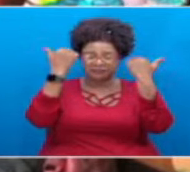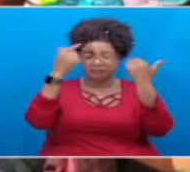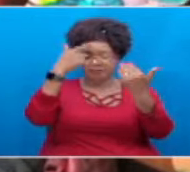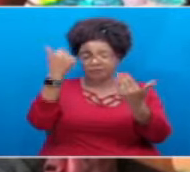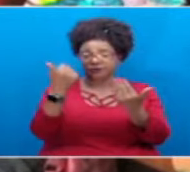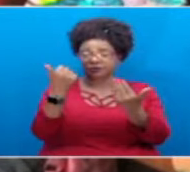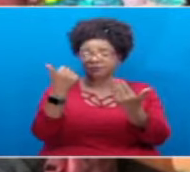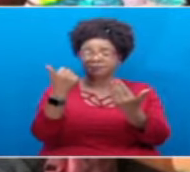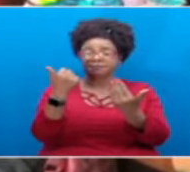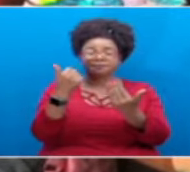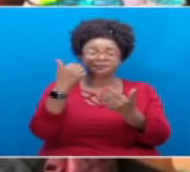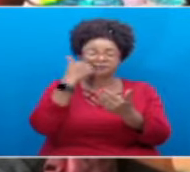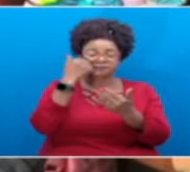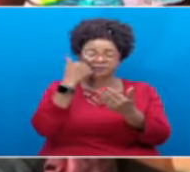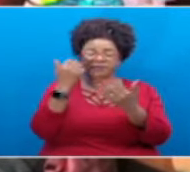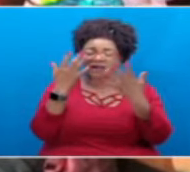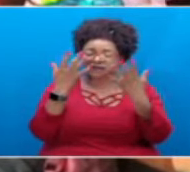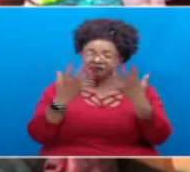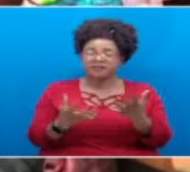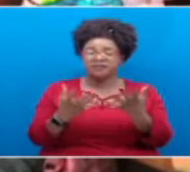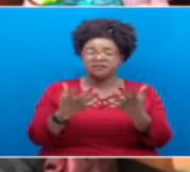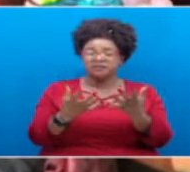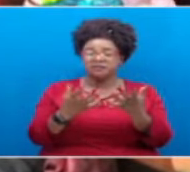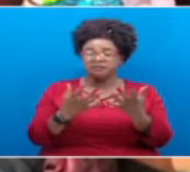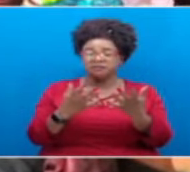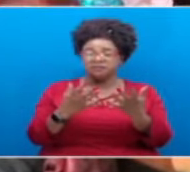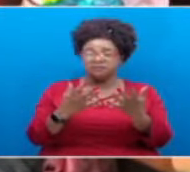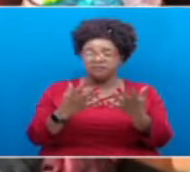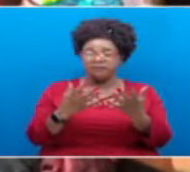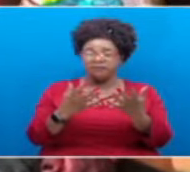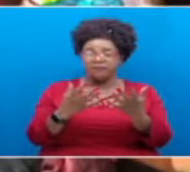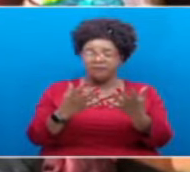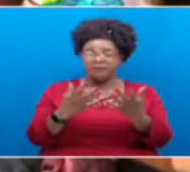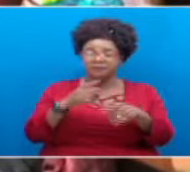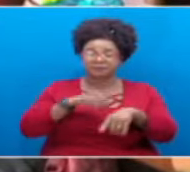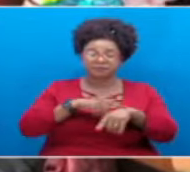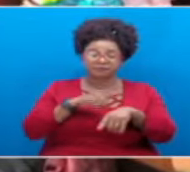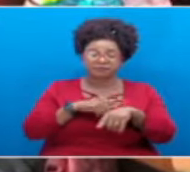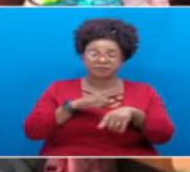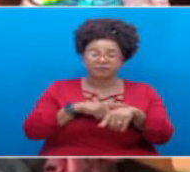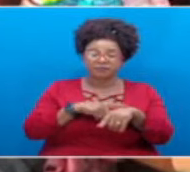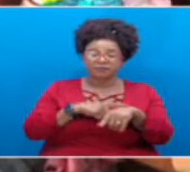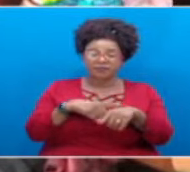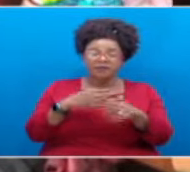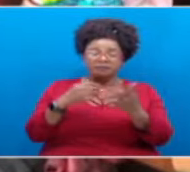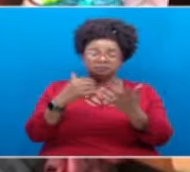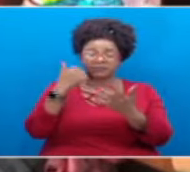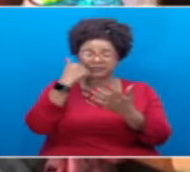anagonjeka sana mpaka sasa unajua mtu wa sikla na malaria